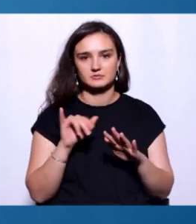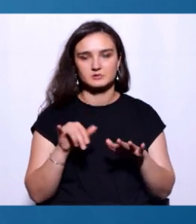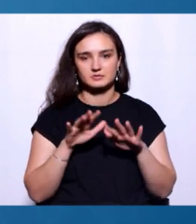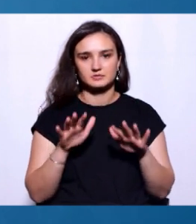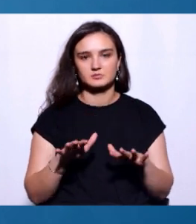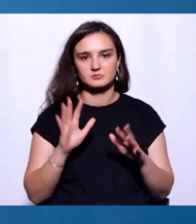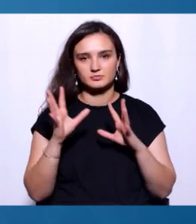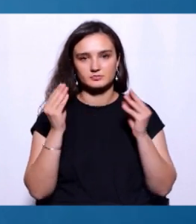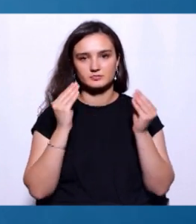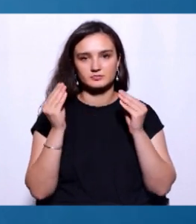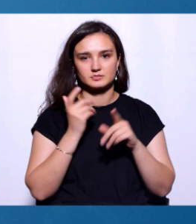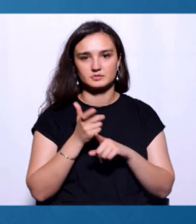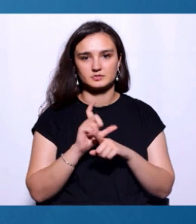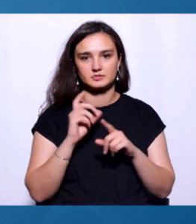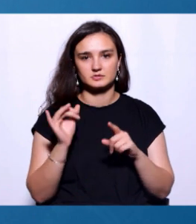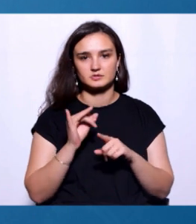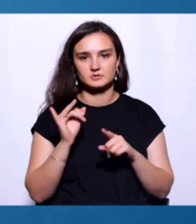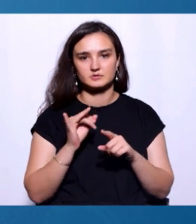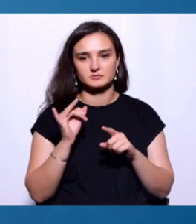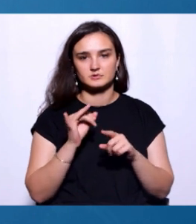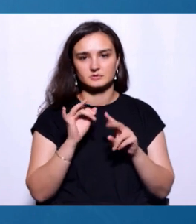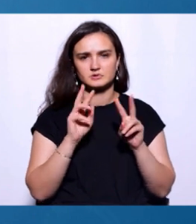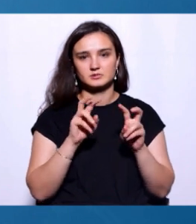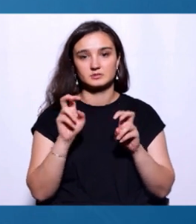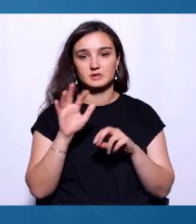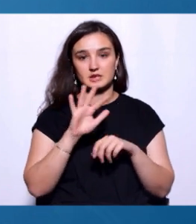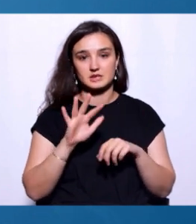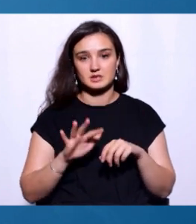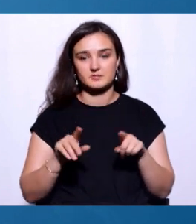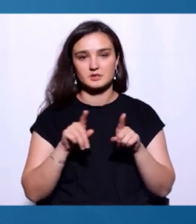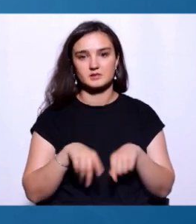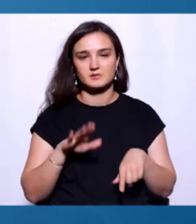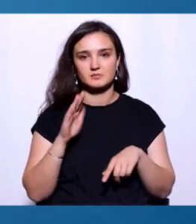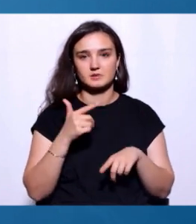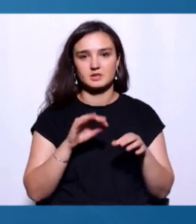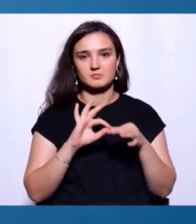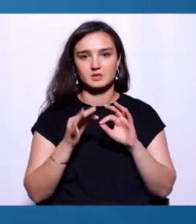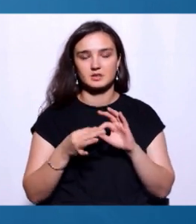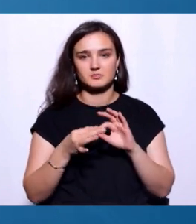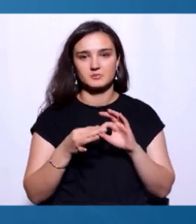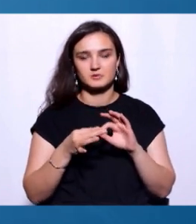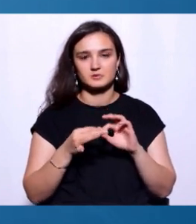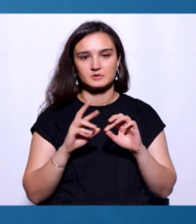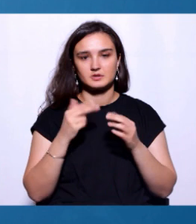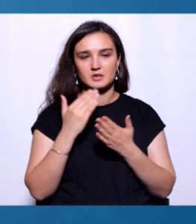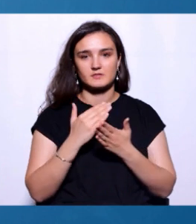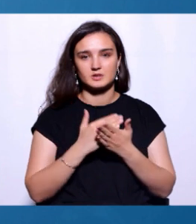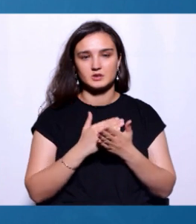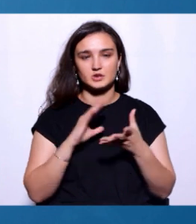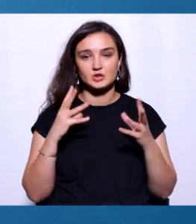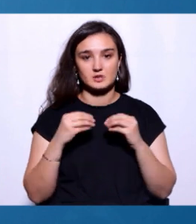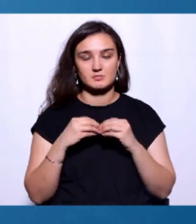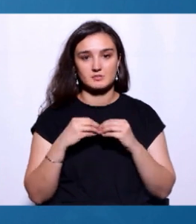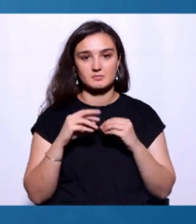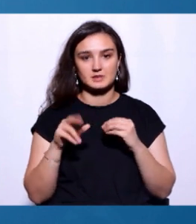სადაც განვიხილავთ ძალიან საინტერესო ტექსტებს, ასევე გვექნება გრამატიკის სექცია, გაკვეთილის